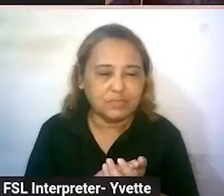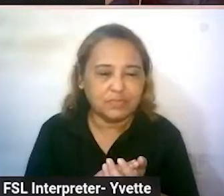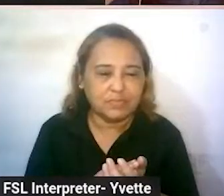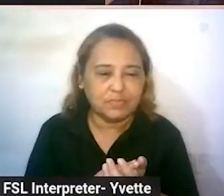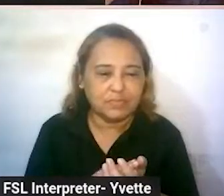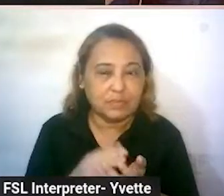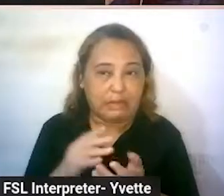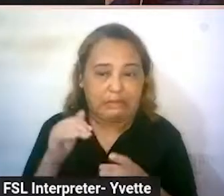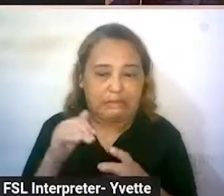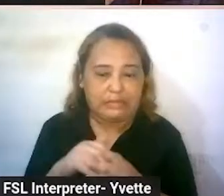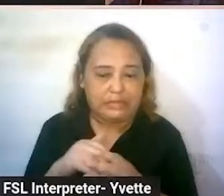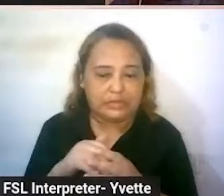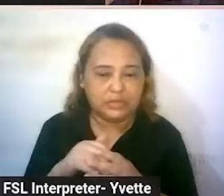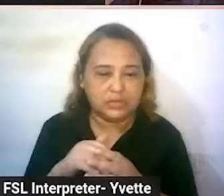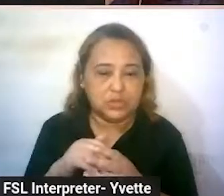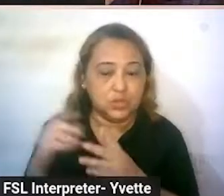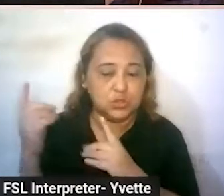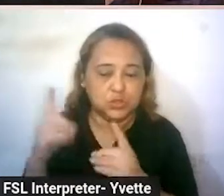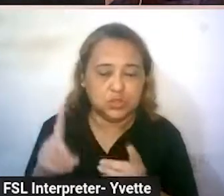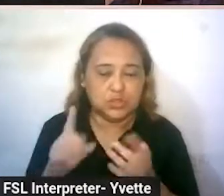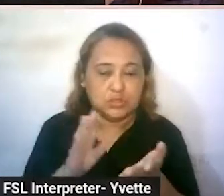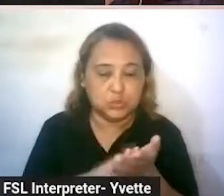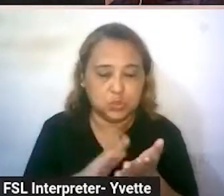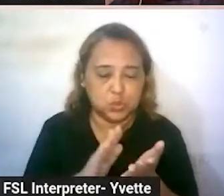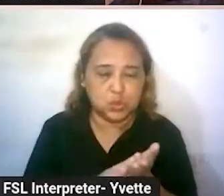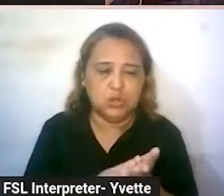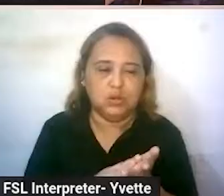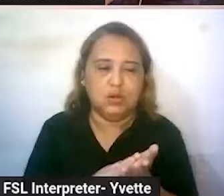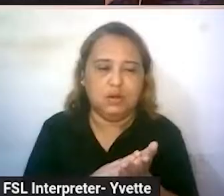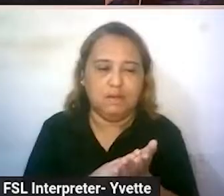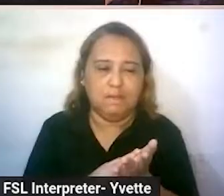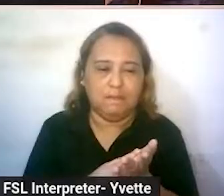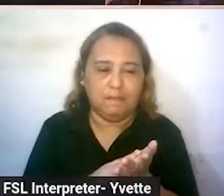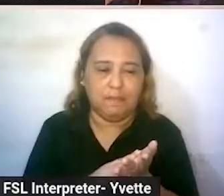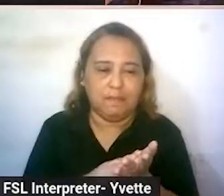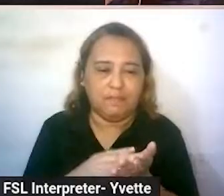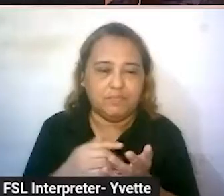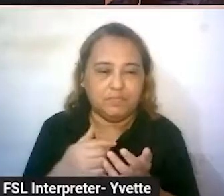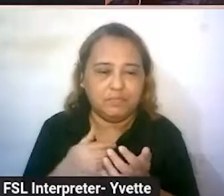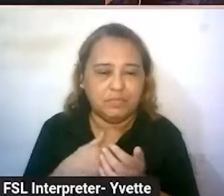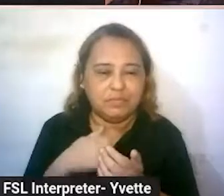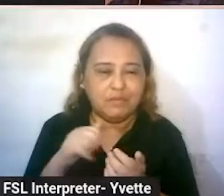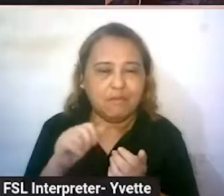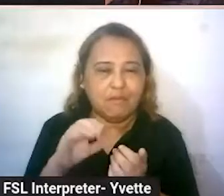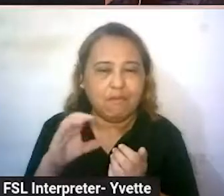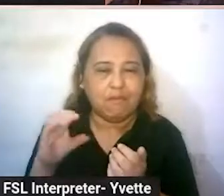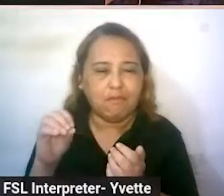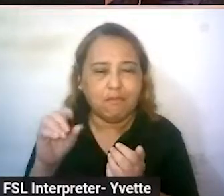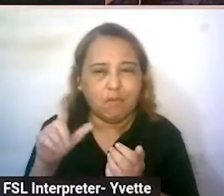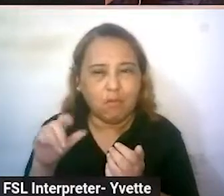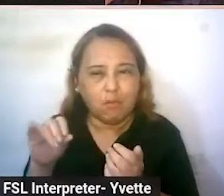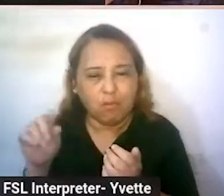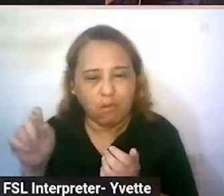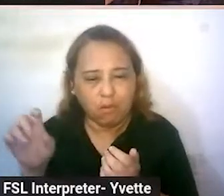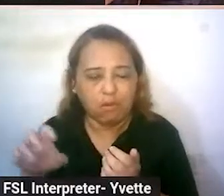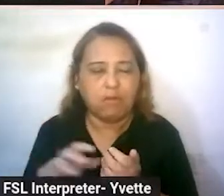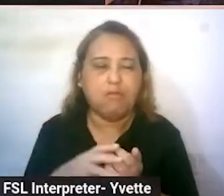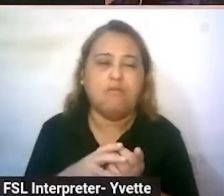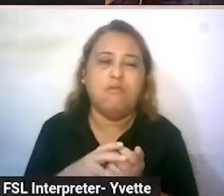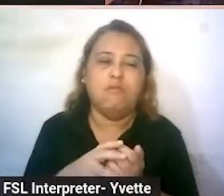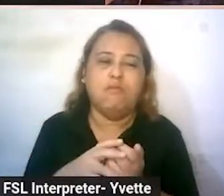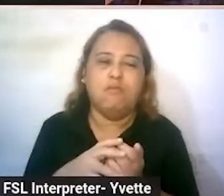in school, nung ako'y nag-aaral pa nung high school, I was also an acolyte. So parang dumating lahat yon. And